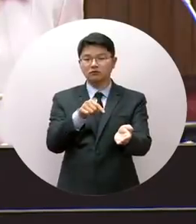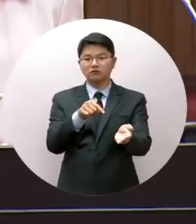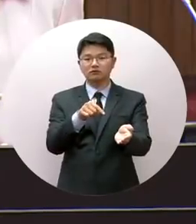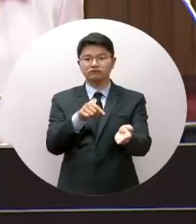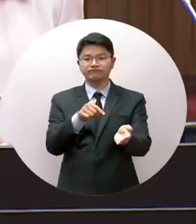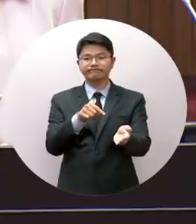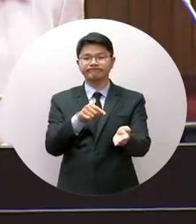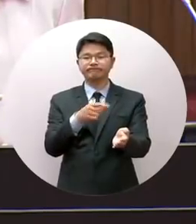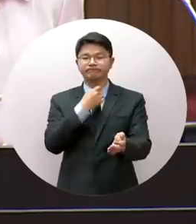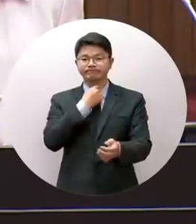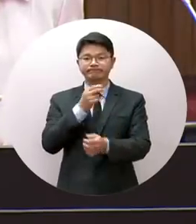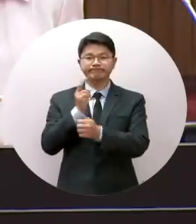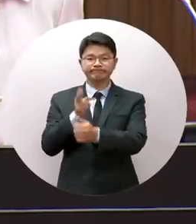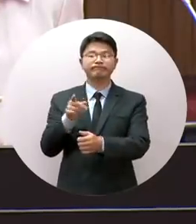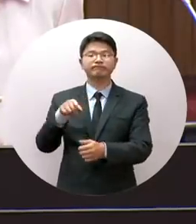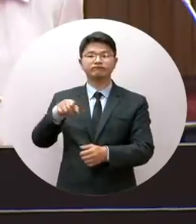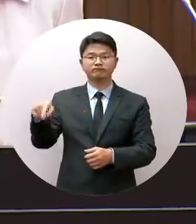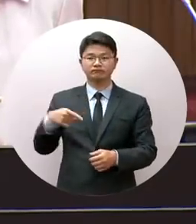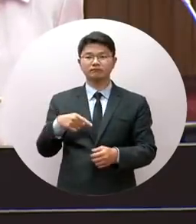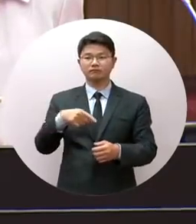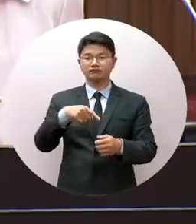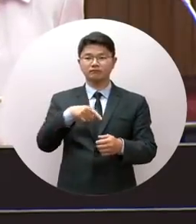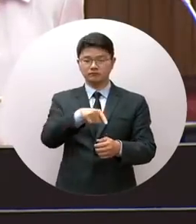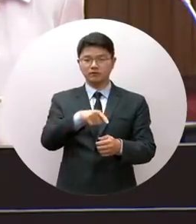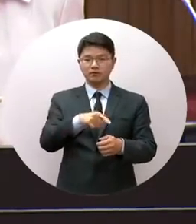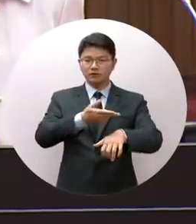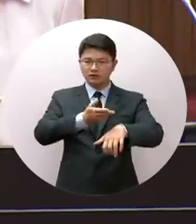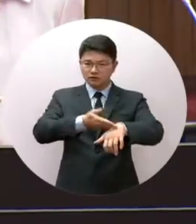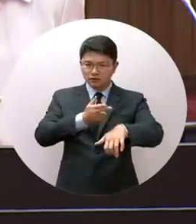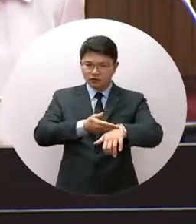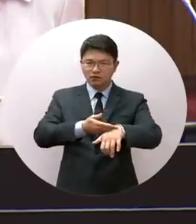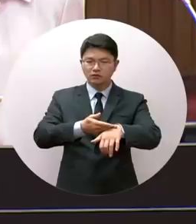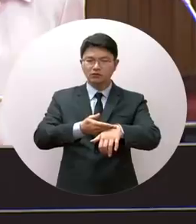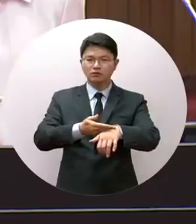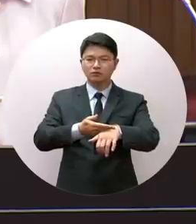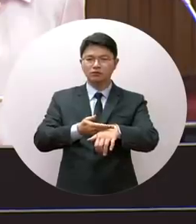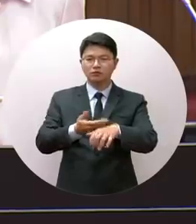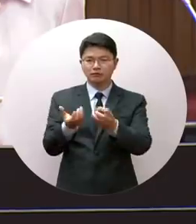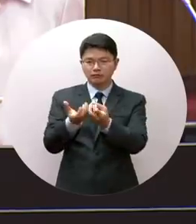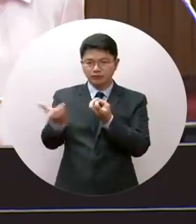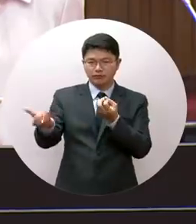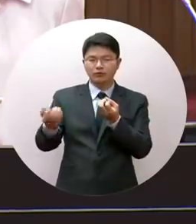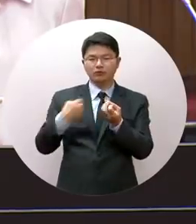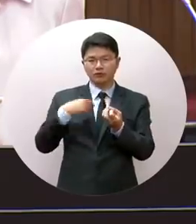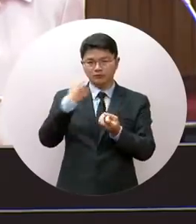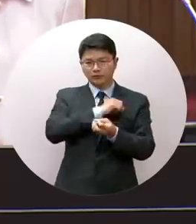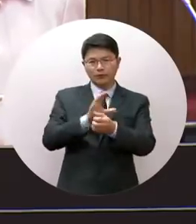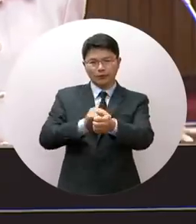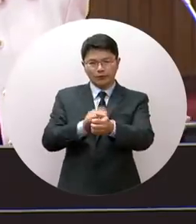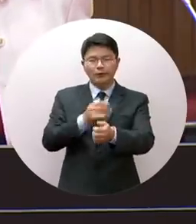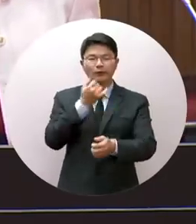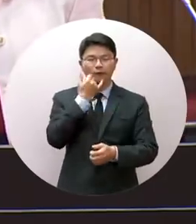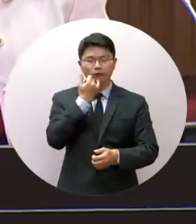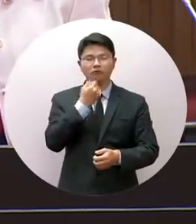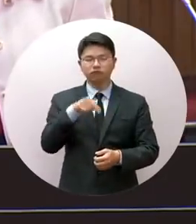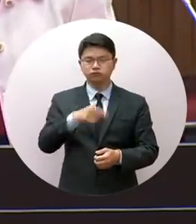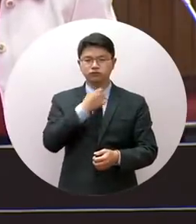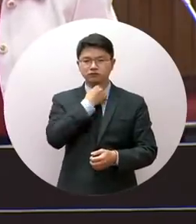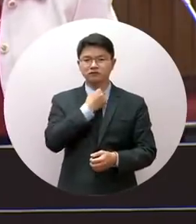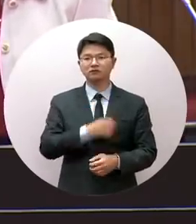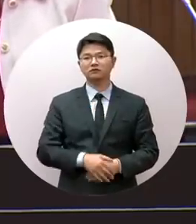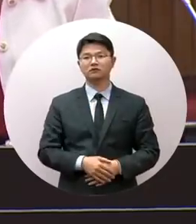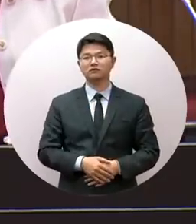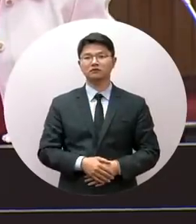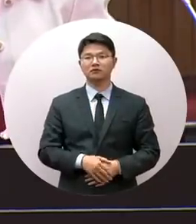要要求一定比例的技术转移？现在问题就来，我就要问，那这些